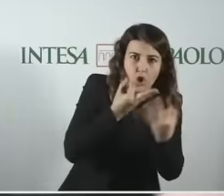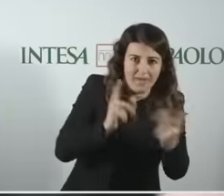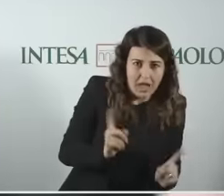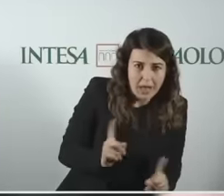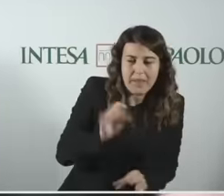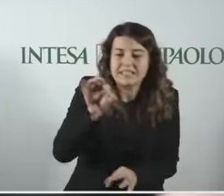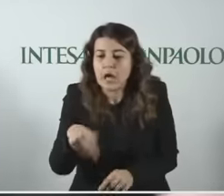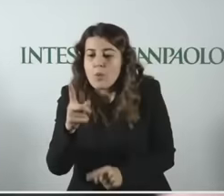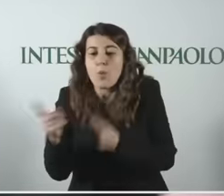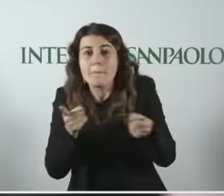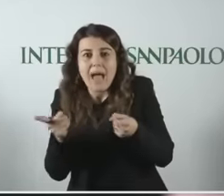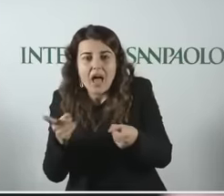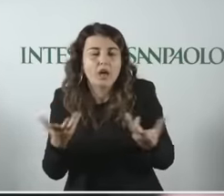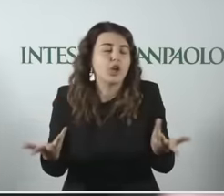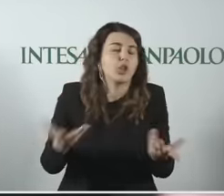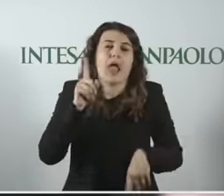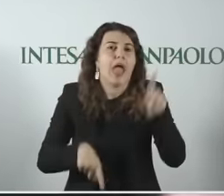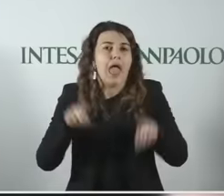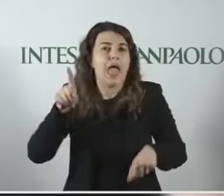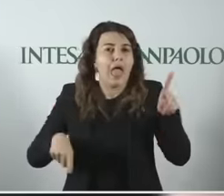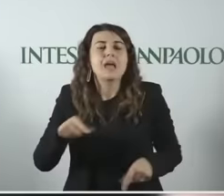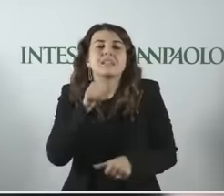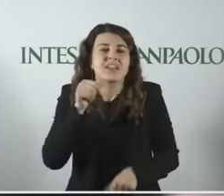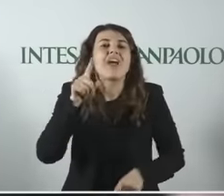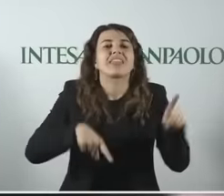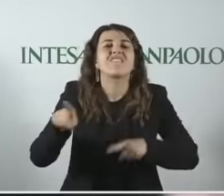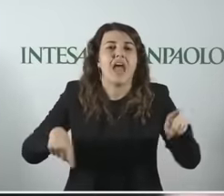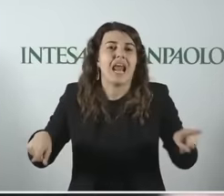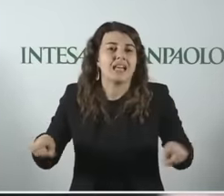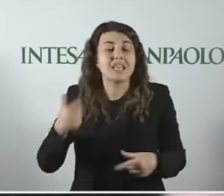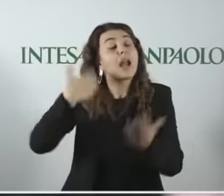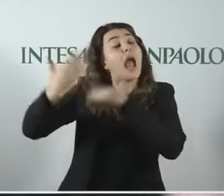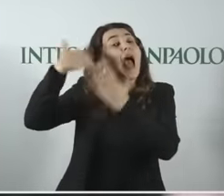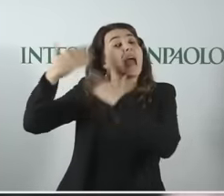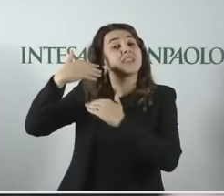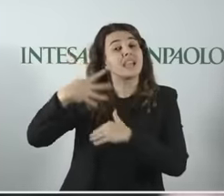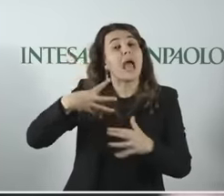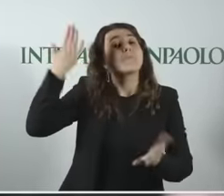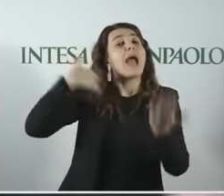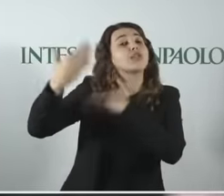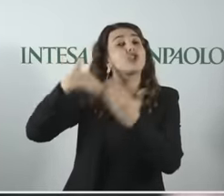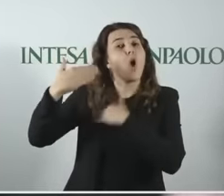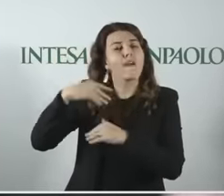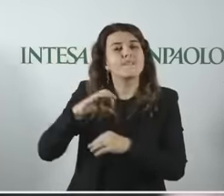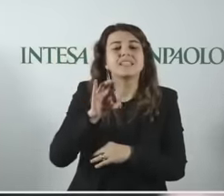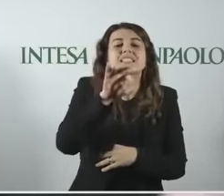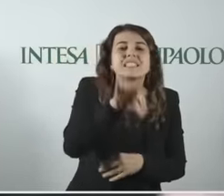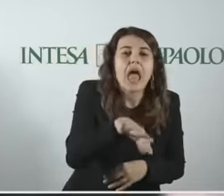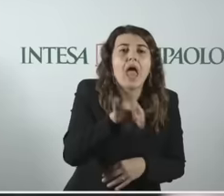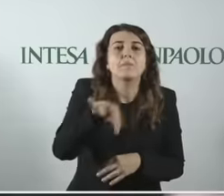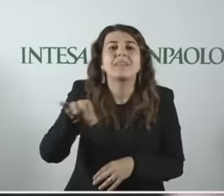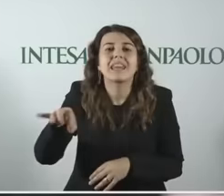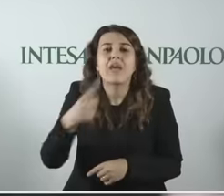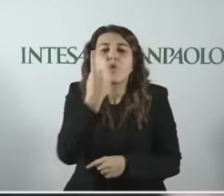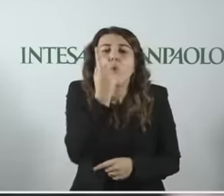semini in una stagione Allora differenziamo il più possibile nell'antichità e nel Medioevo seminavano anche